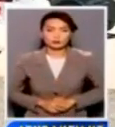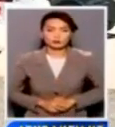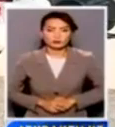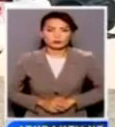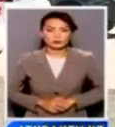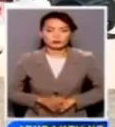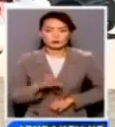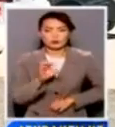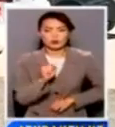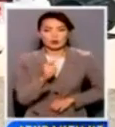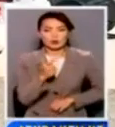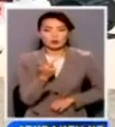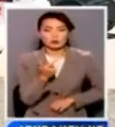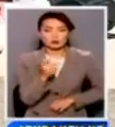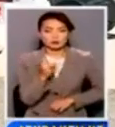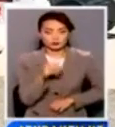Бағыт ағамыз,